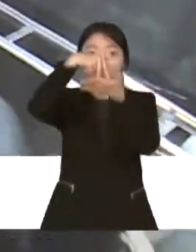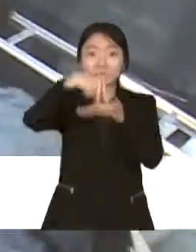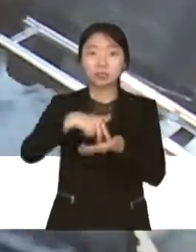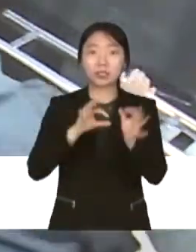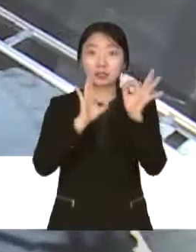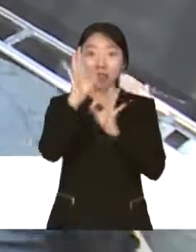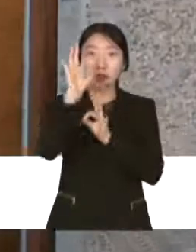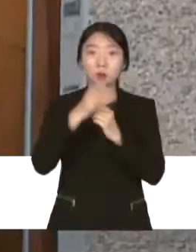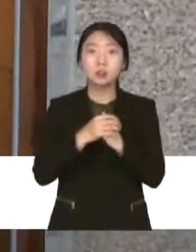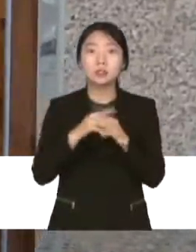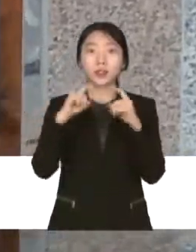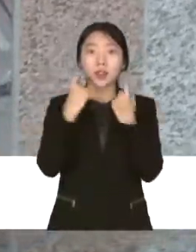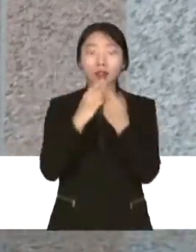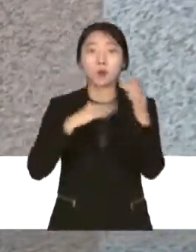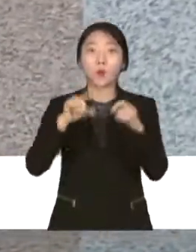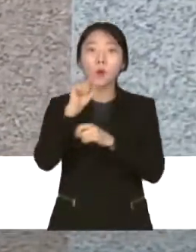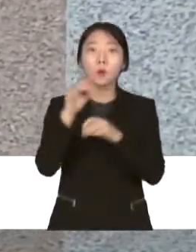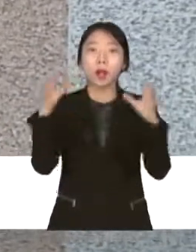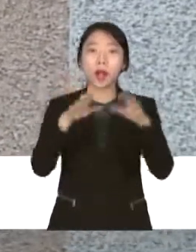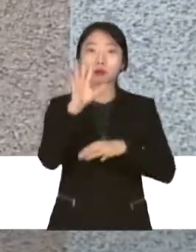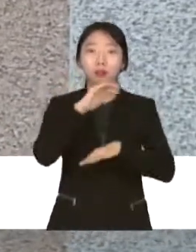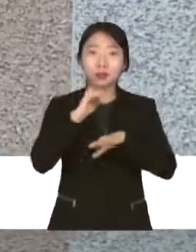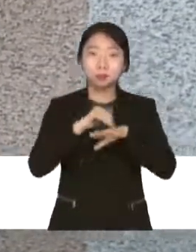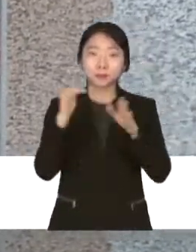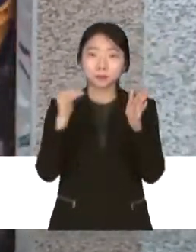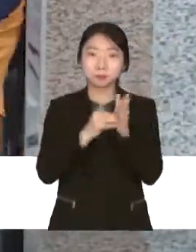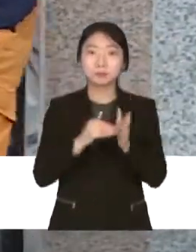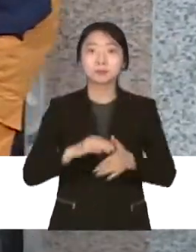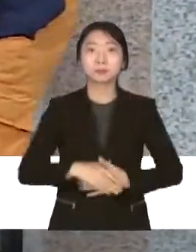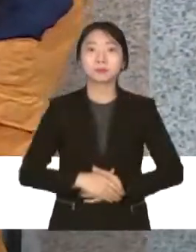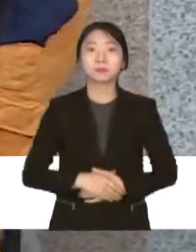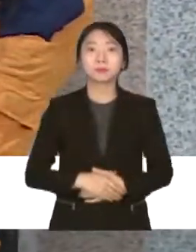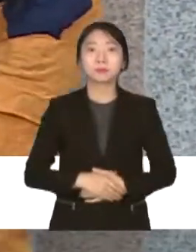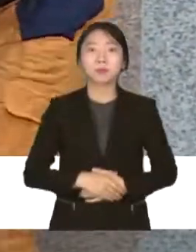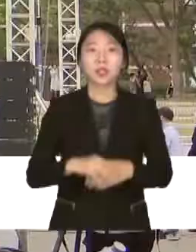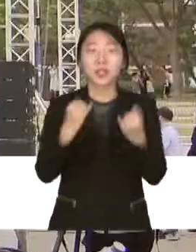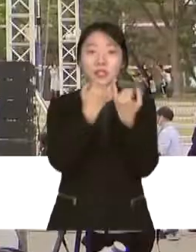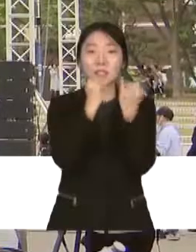승강기 사고에 대비한 민관 합동 훈련이 진행됐습니다